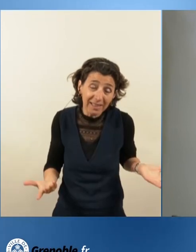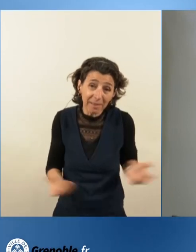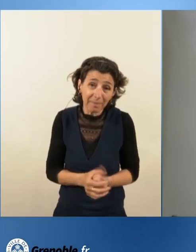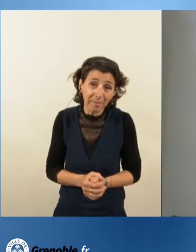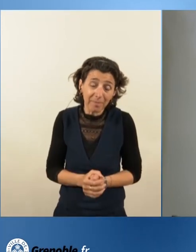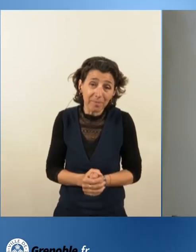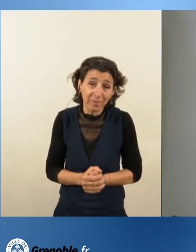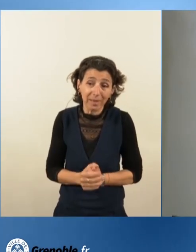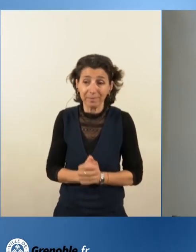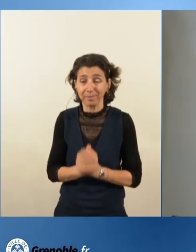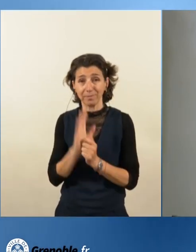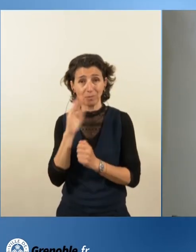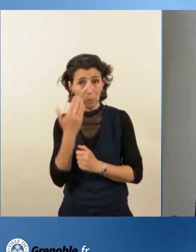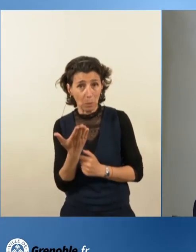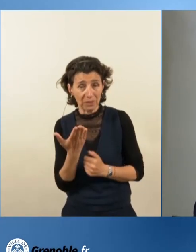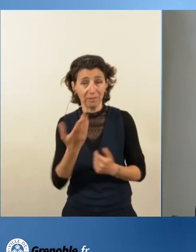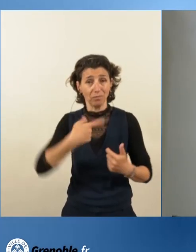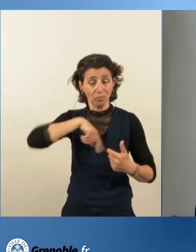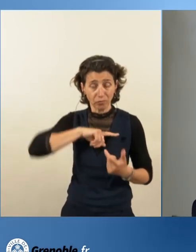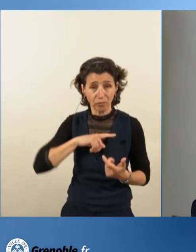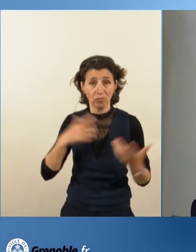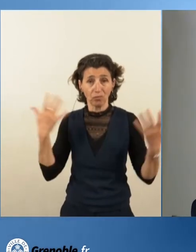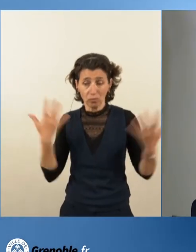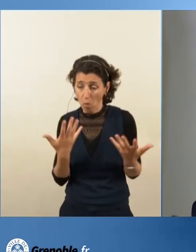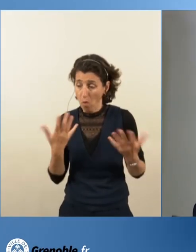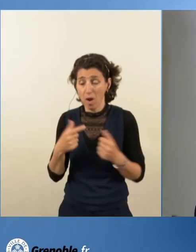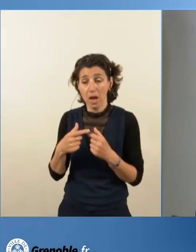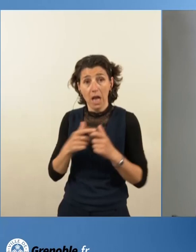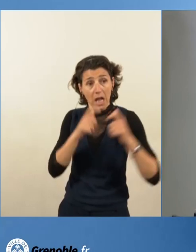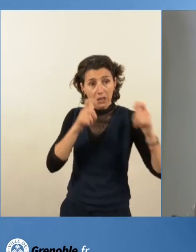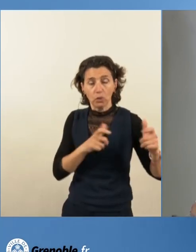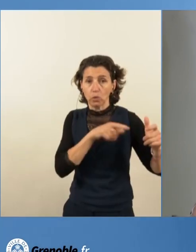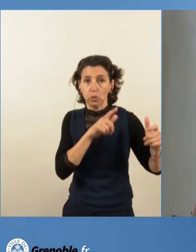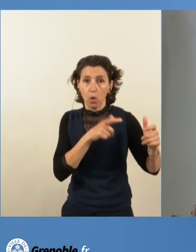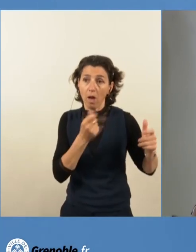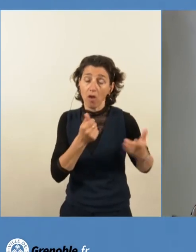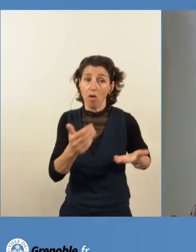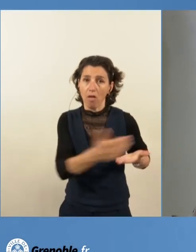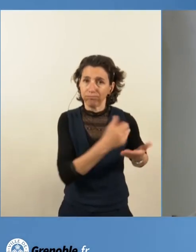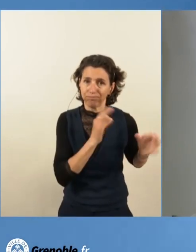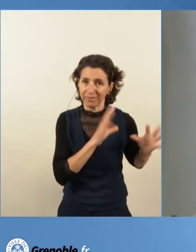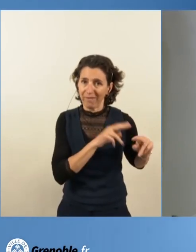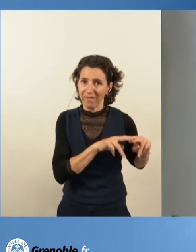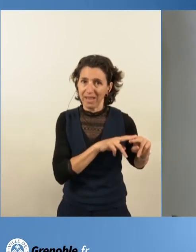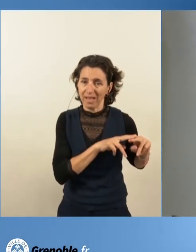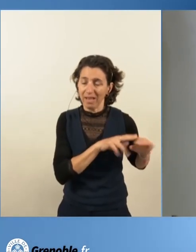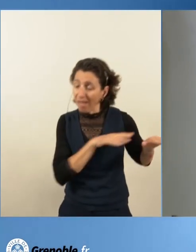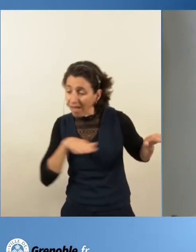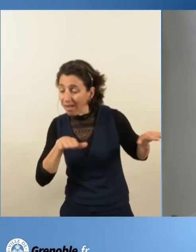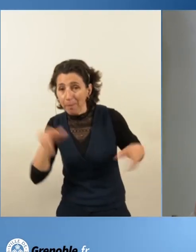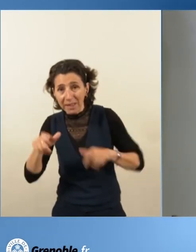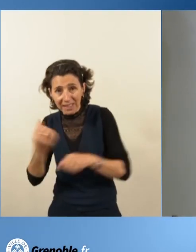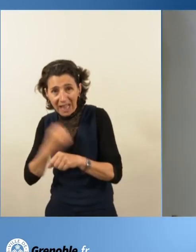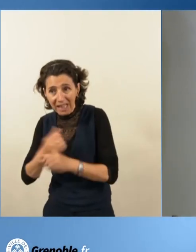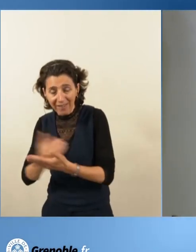donc on va se retrouver avec des institutions qui n'auront plus de rentrée d'argent et on paye comment le personnel vous